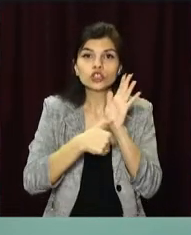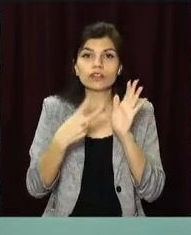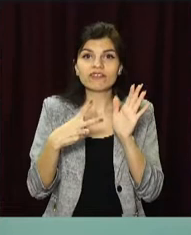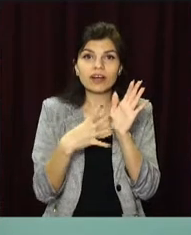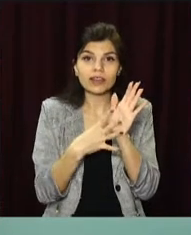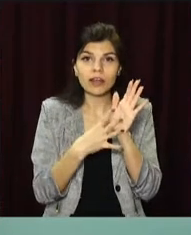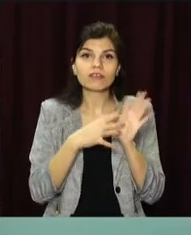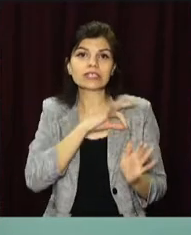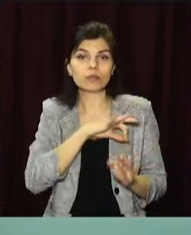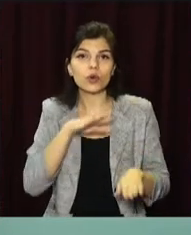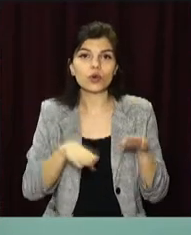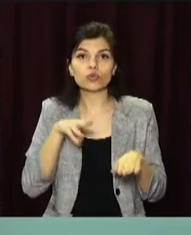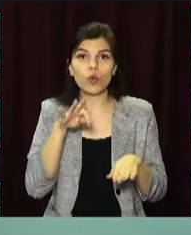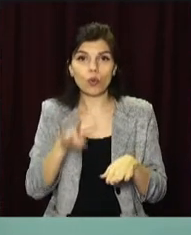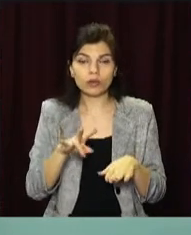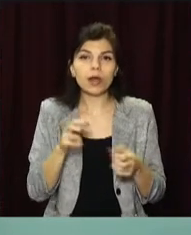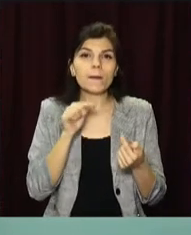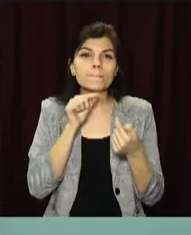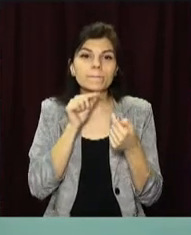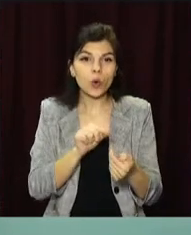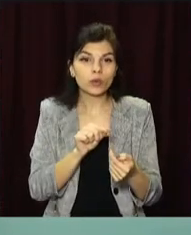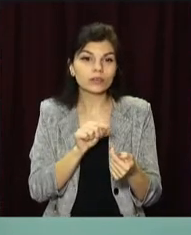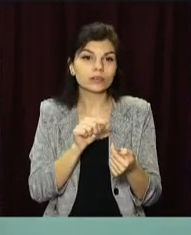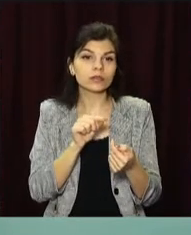застосовано 629 тонн